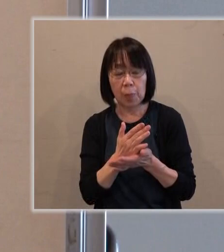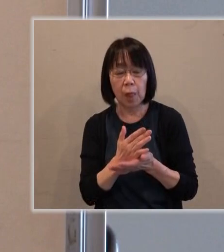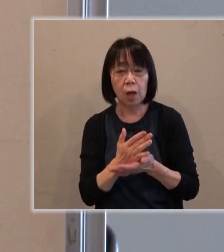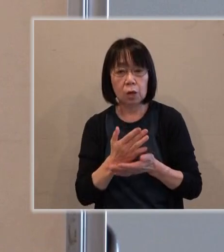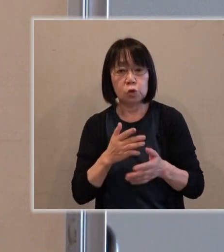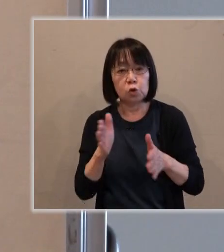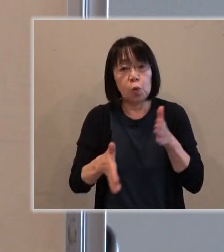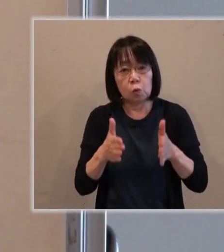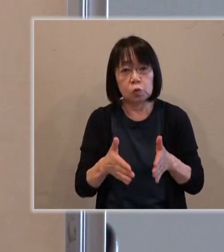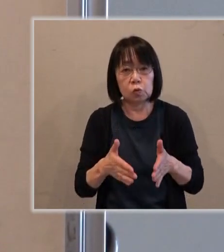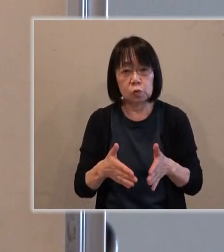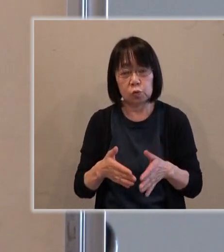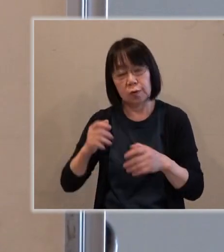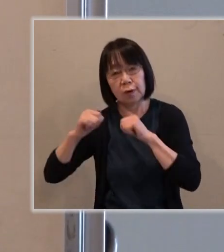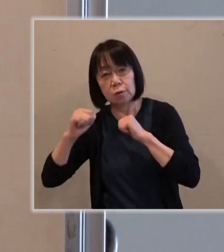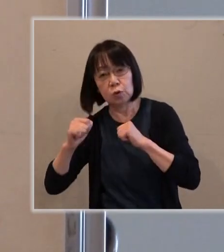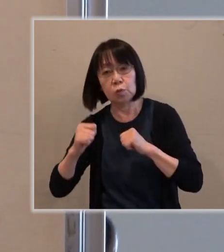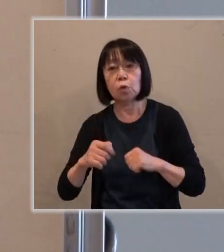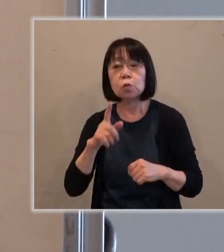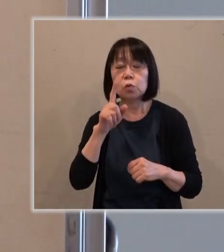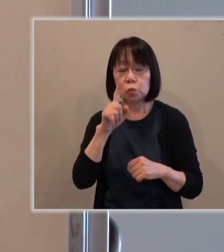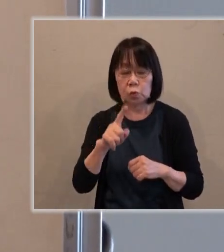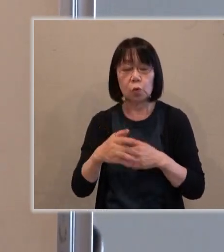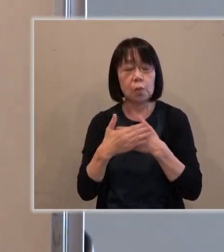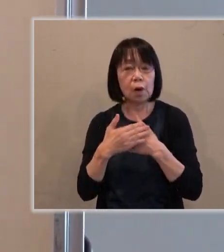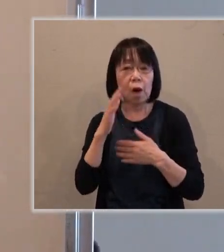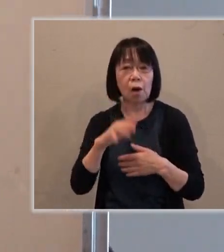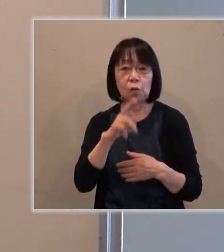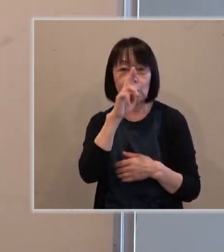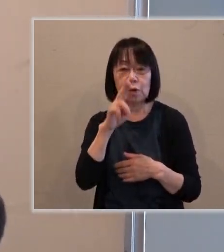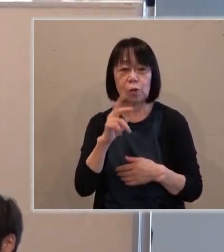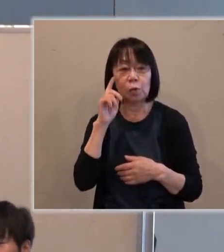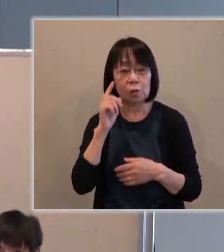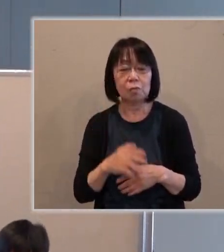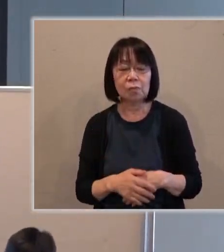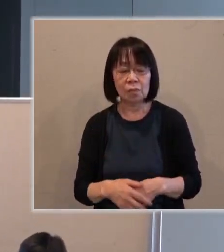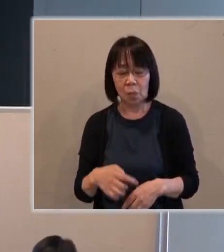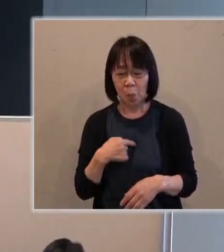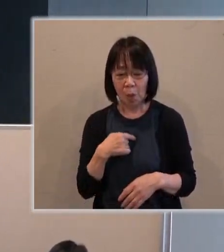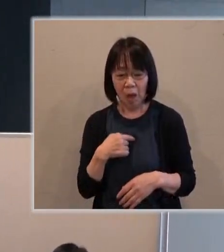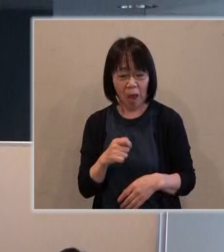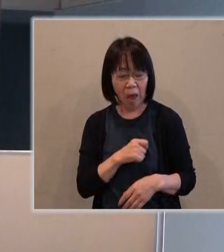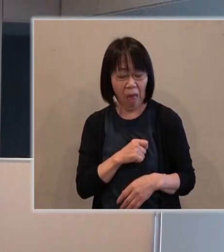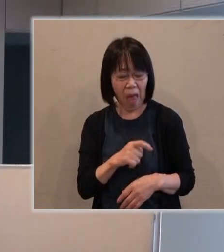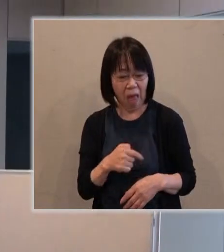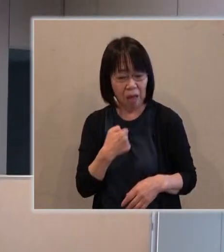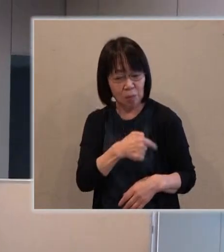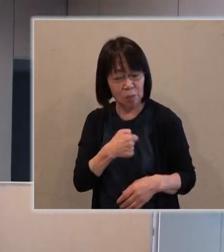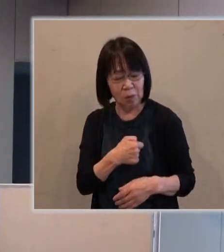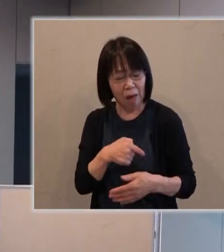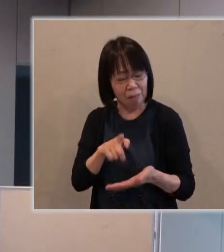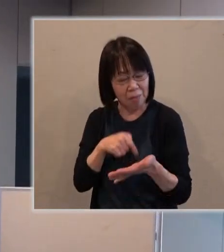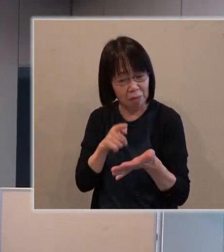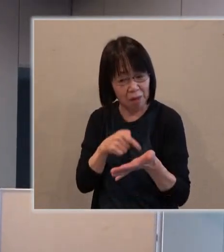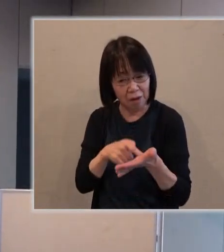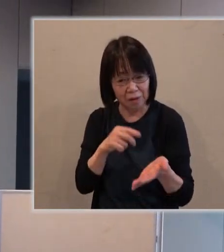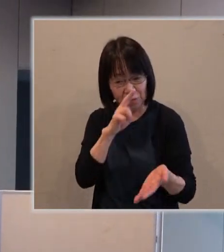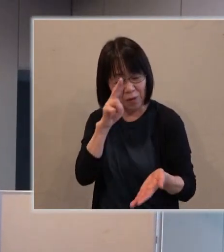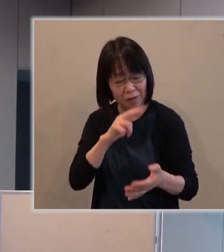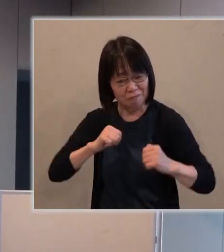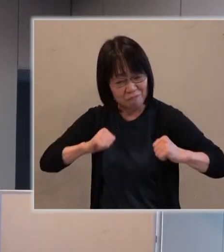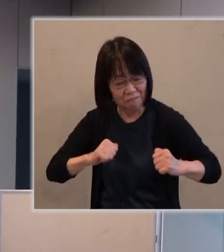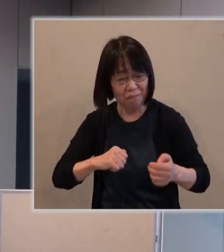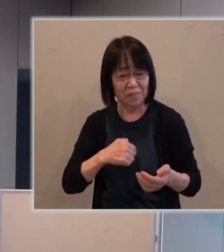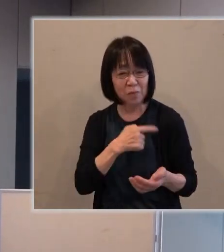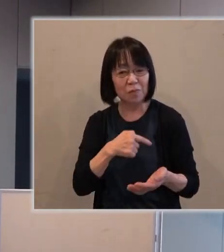かなと思います。 いや、ありがとうございます。ちょっと僕はもう一歩根性が足んなかったんだなということをお話を聞きながら、いやいやいや、 ま、これからですね、これからです、ね、 これからということ